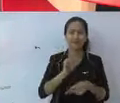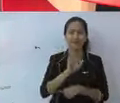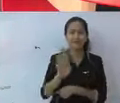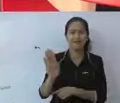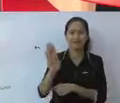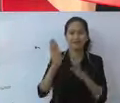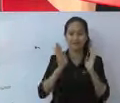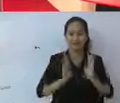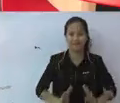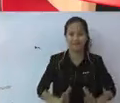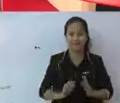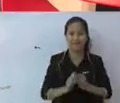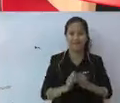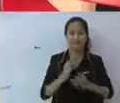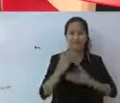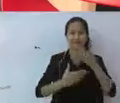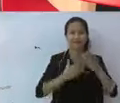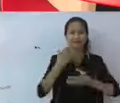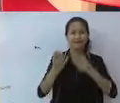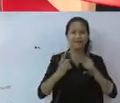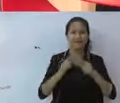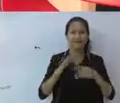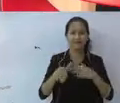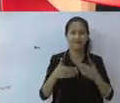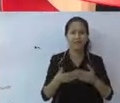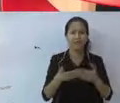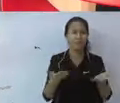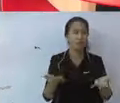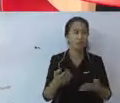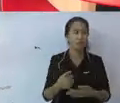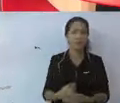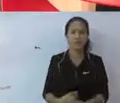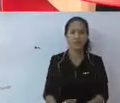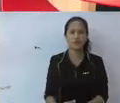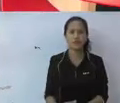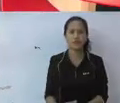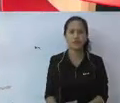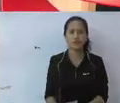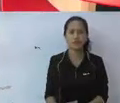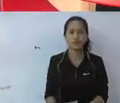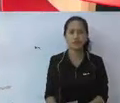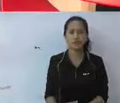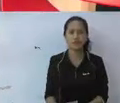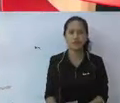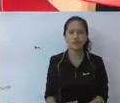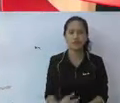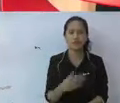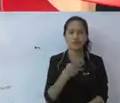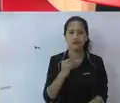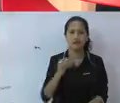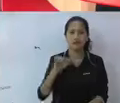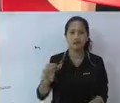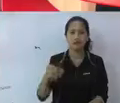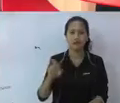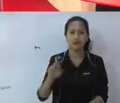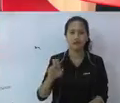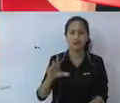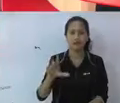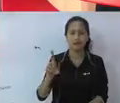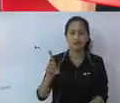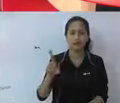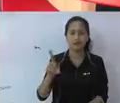Ay shoutout po sa inyo po dyan. Oo. Hairmate Salon, nandyan po Sir Gerald at si Ma'am